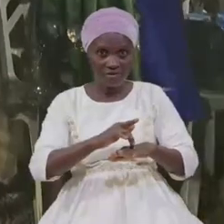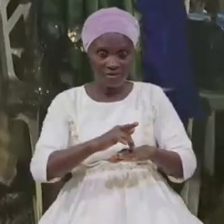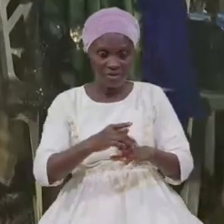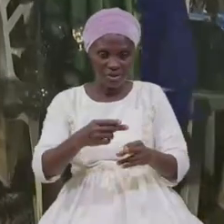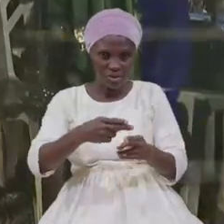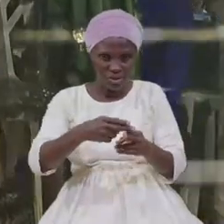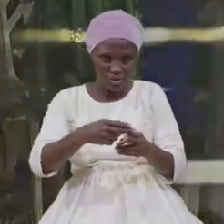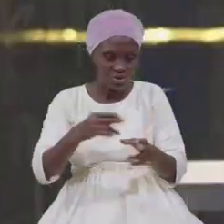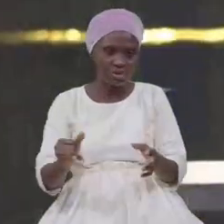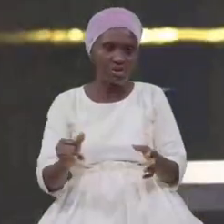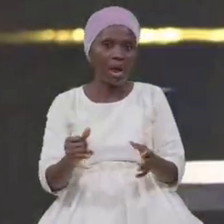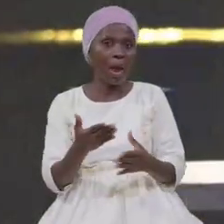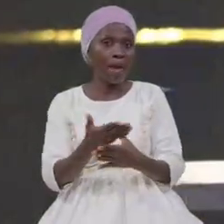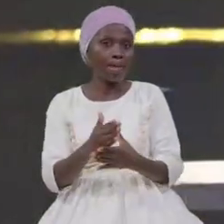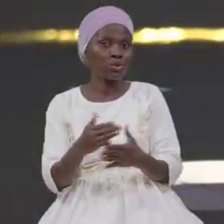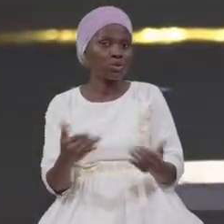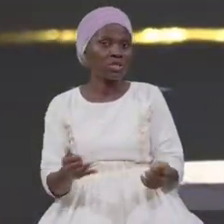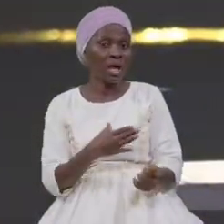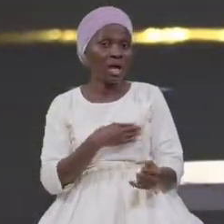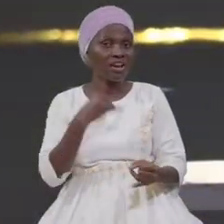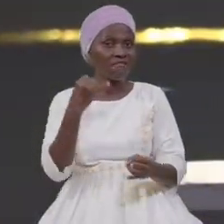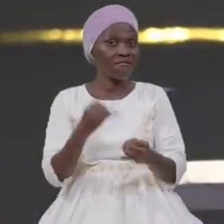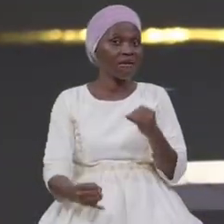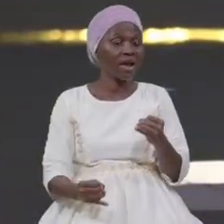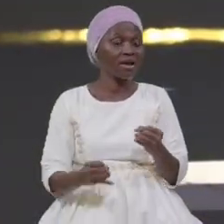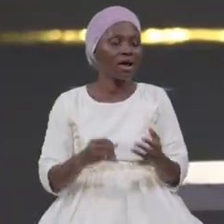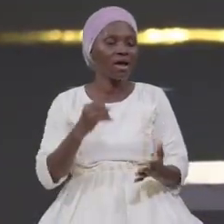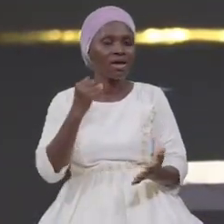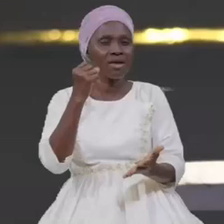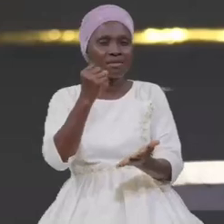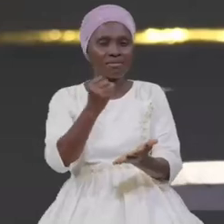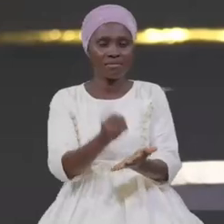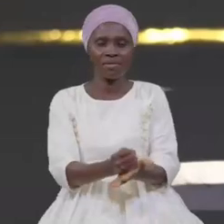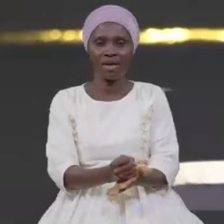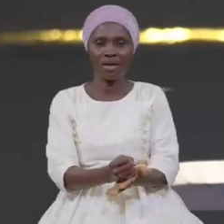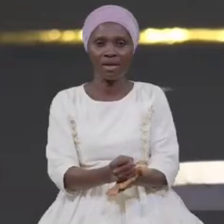Entre maintenant et le dernier Amen.